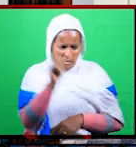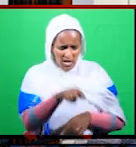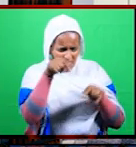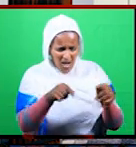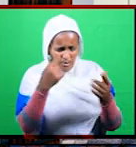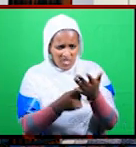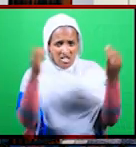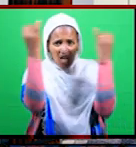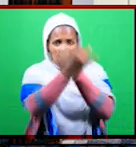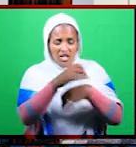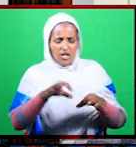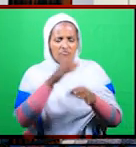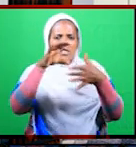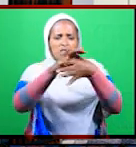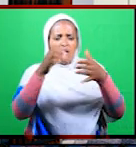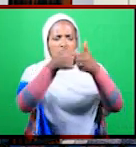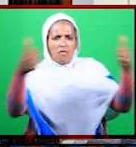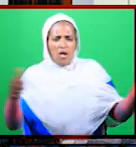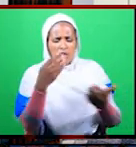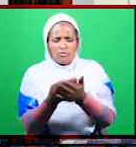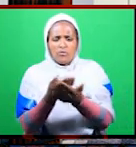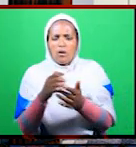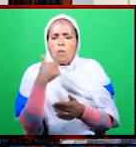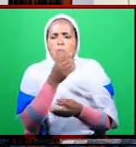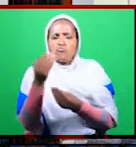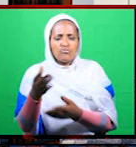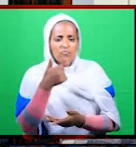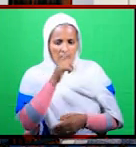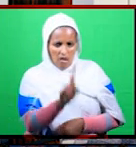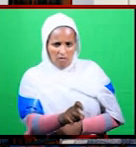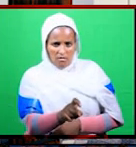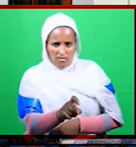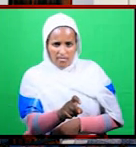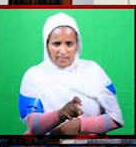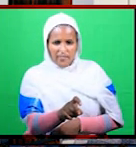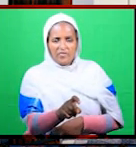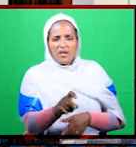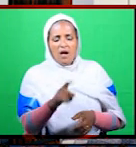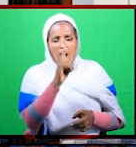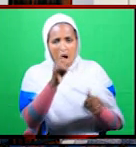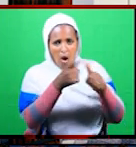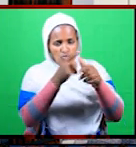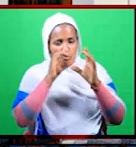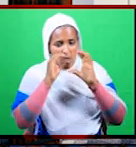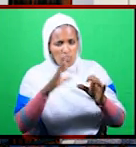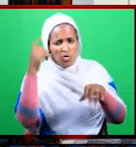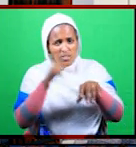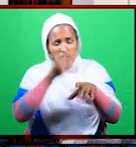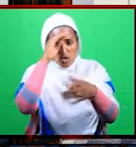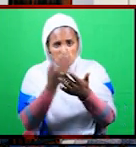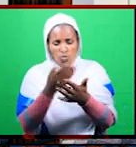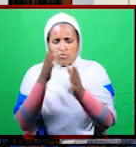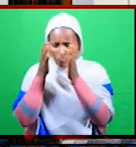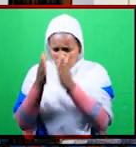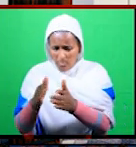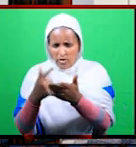ጌታው መጥቶ ዛሬ በዚች ሌሊት ነፍስን ከስጋ ይለይዋታል፣ የሰበሰብከው ገንዘብ ለማን ይሆናል ብሎ አለው ይላል። አንዱ ማስተማሪያ ሁልጊዜ